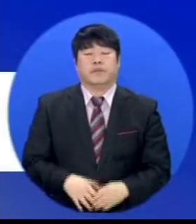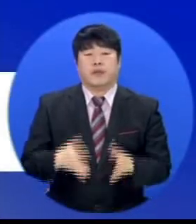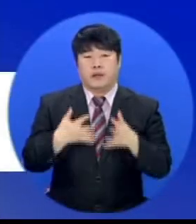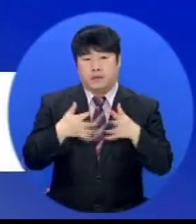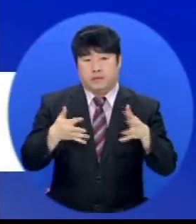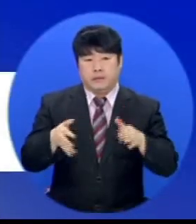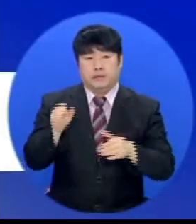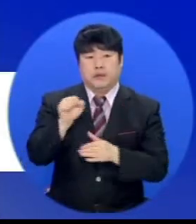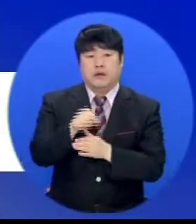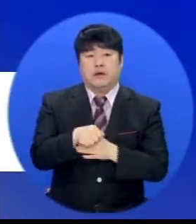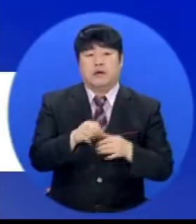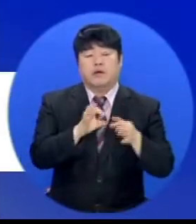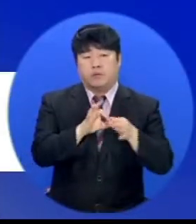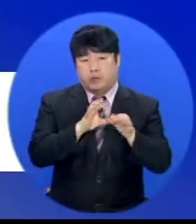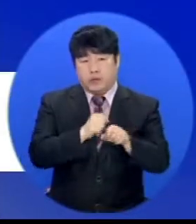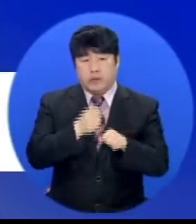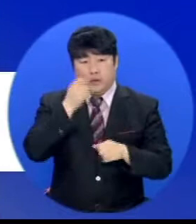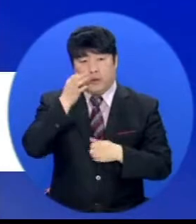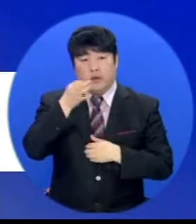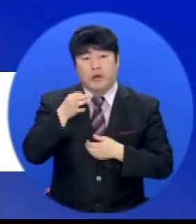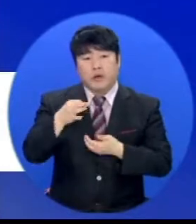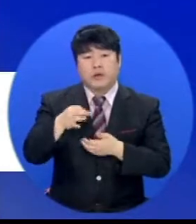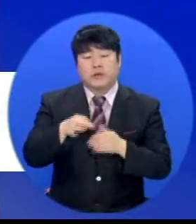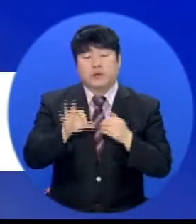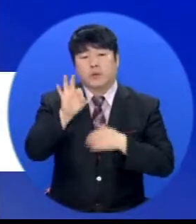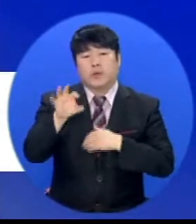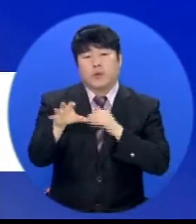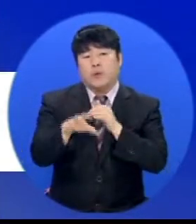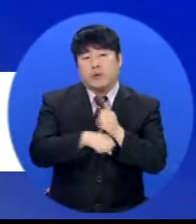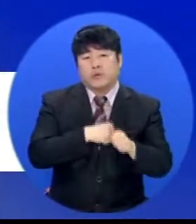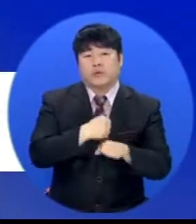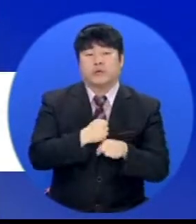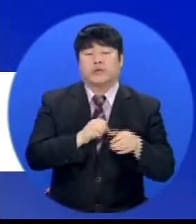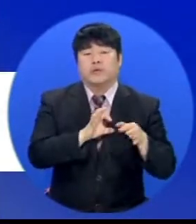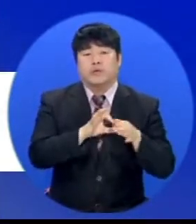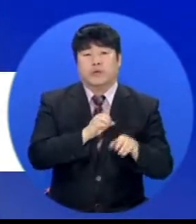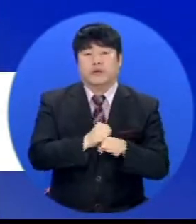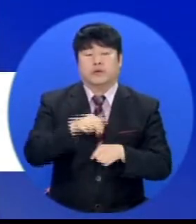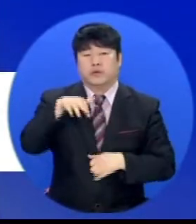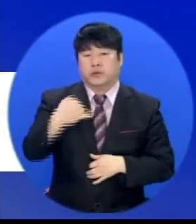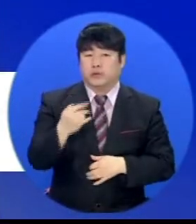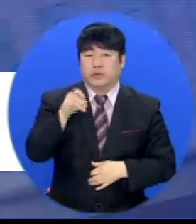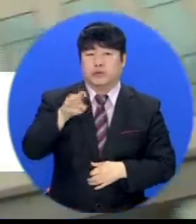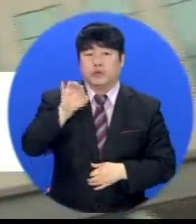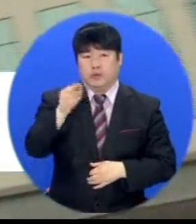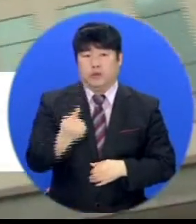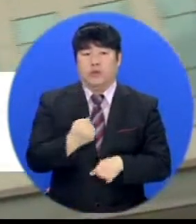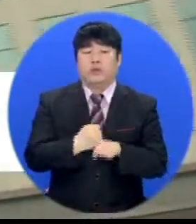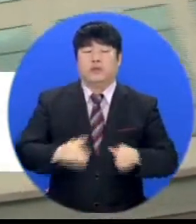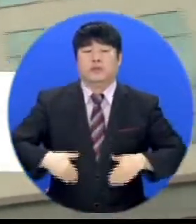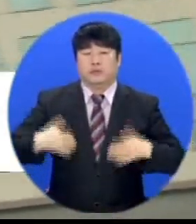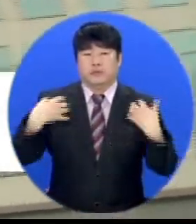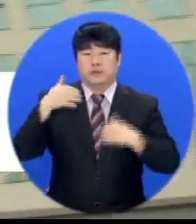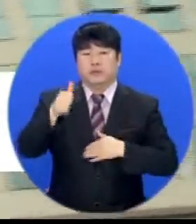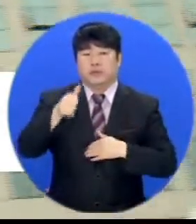아파트 인허가와 관련해 금품수수 의혹을 받은 최영호 전 광주 남구청장이 무혐의 처분을